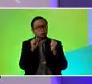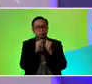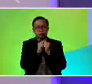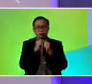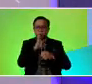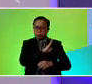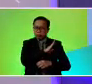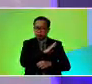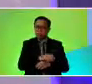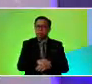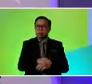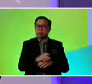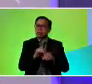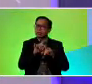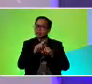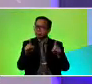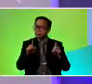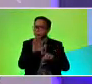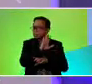tapi Oke